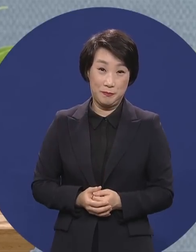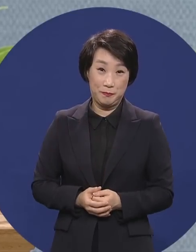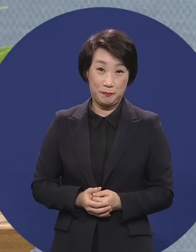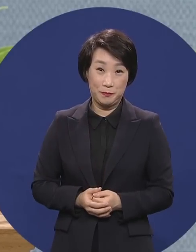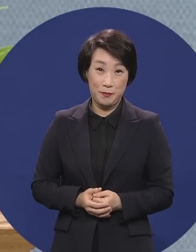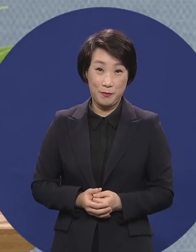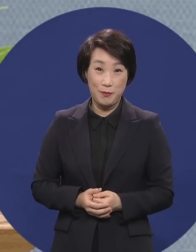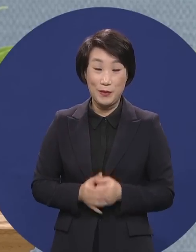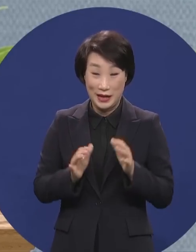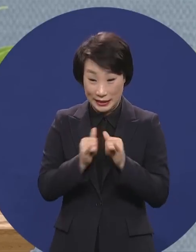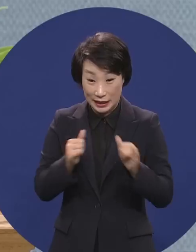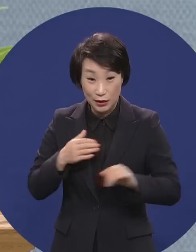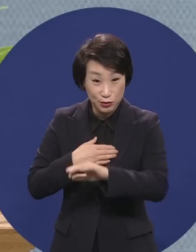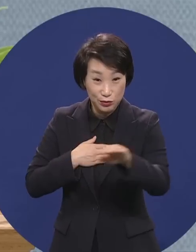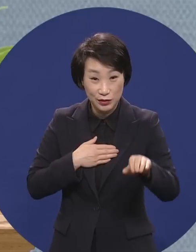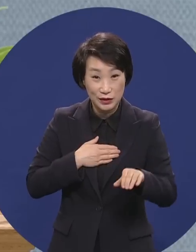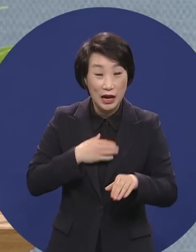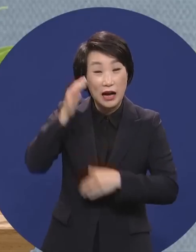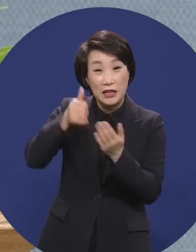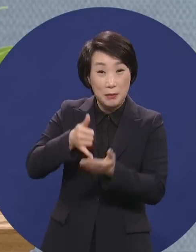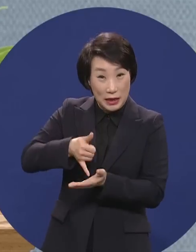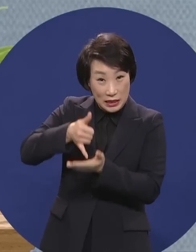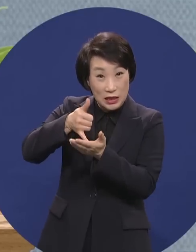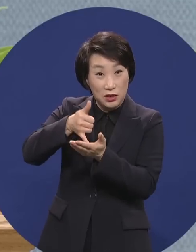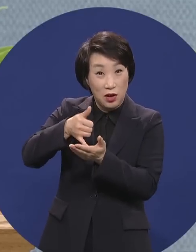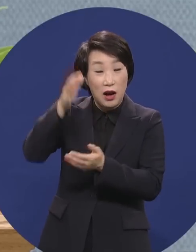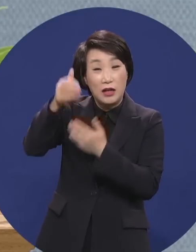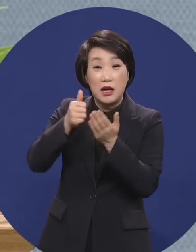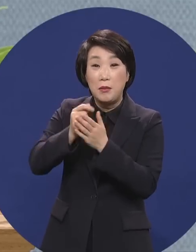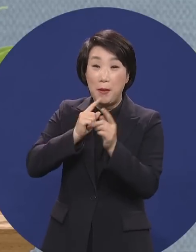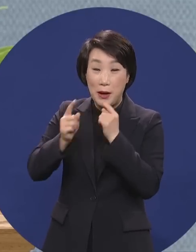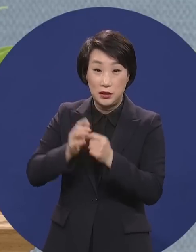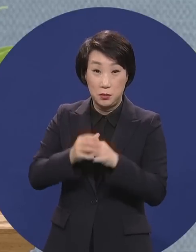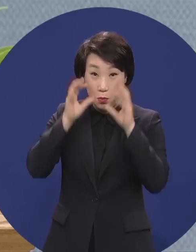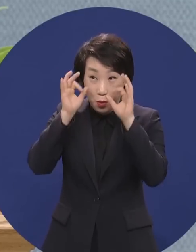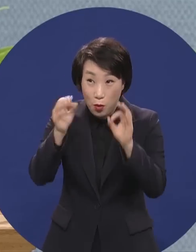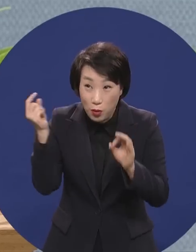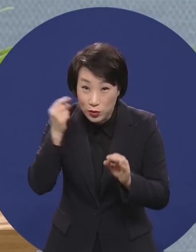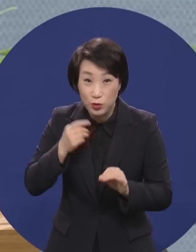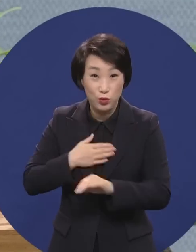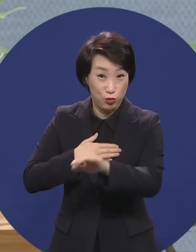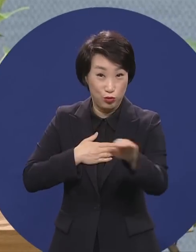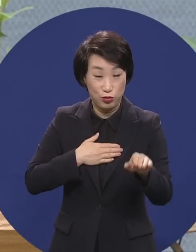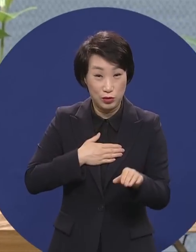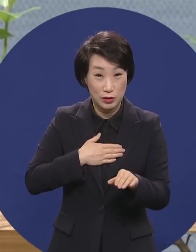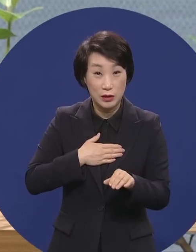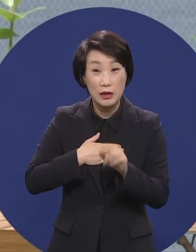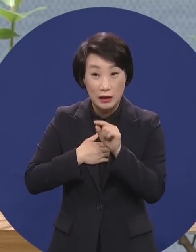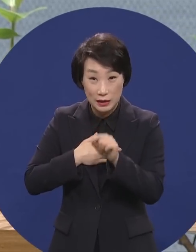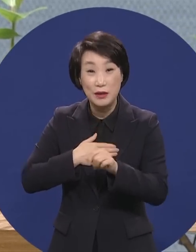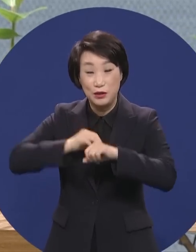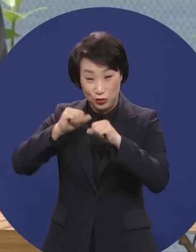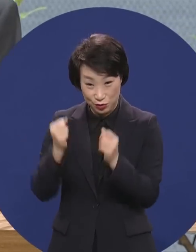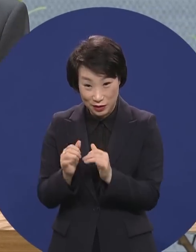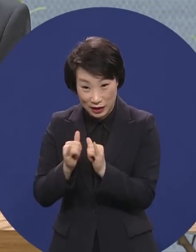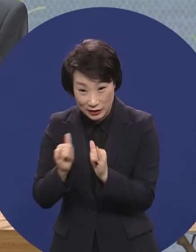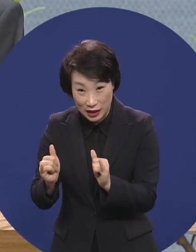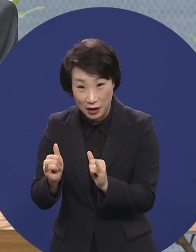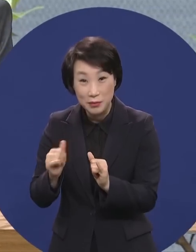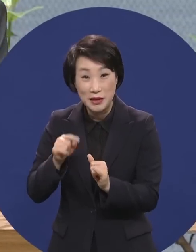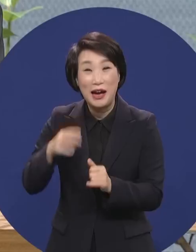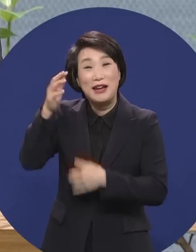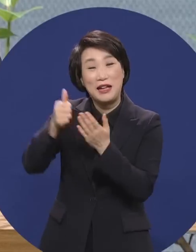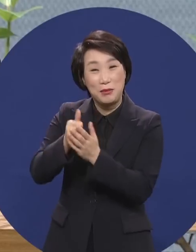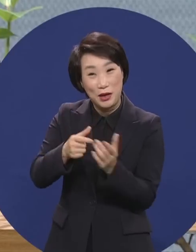때문에 우리 인간은 하나님의 인격적인 하나님 말씀을 듣고 따르는 사람도